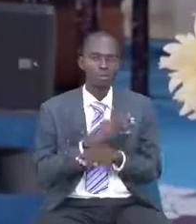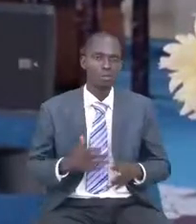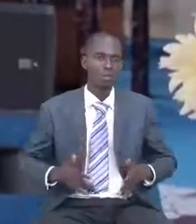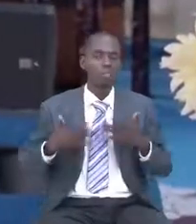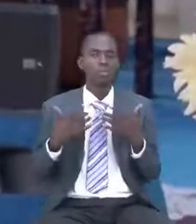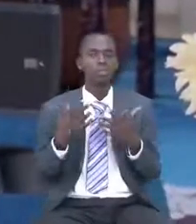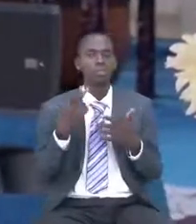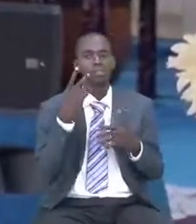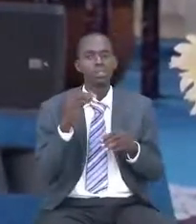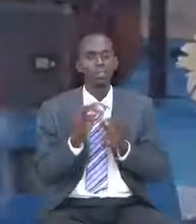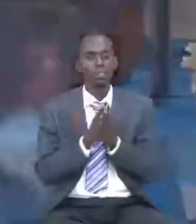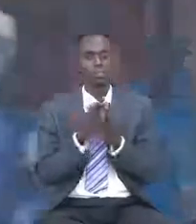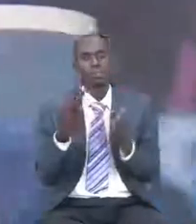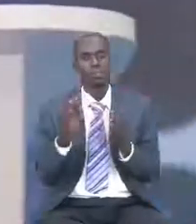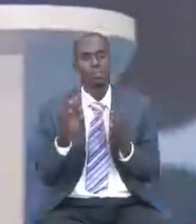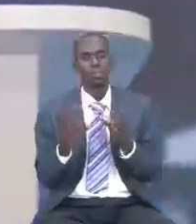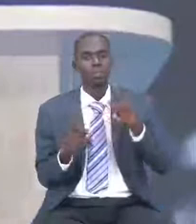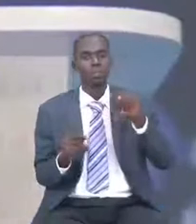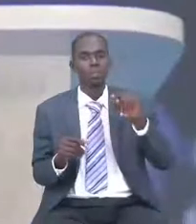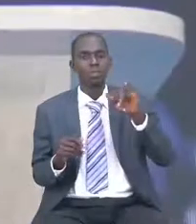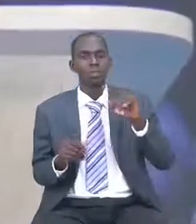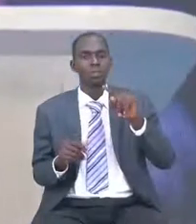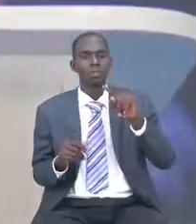nous dit en Tite,